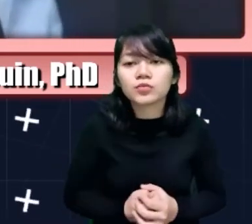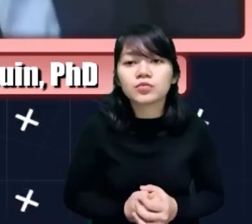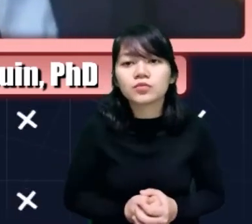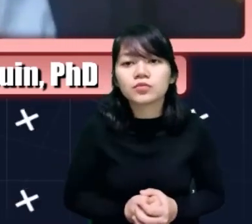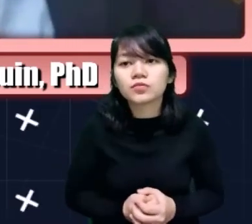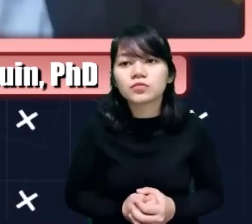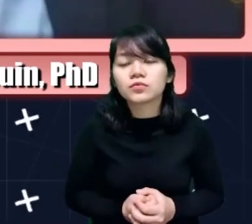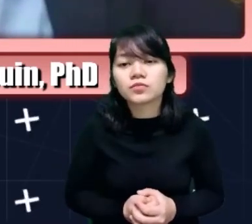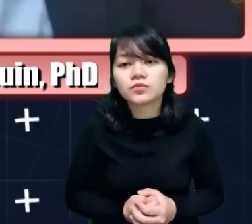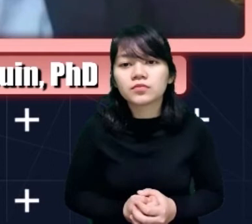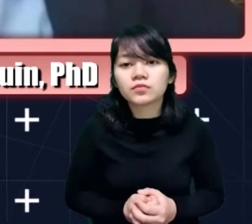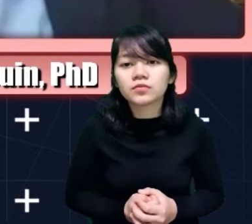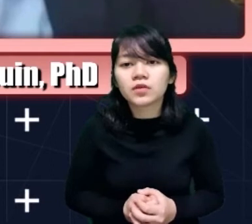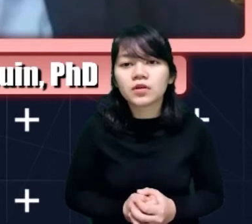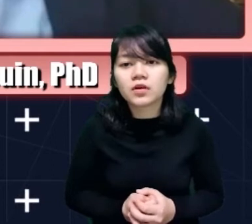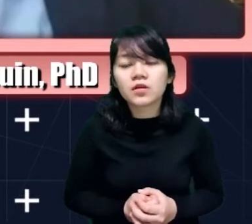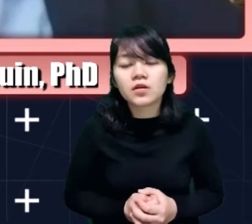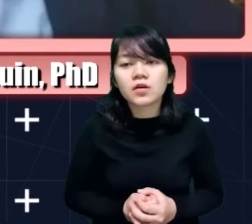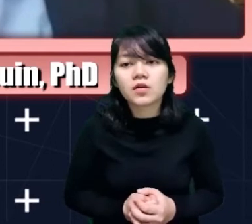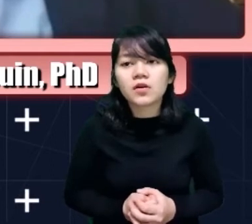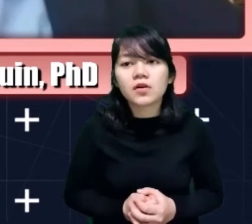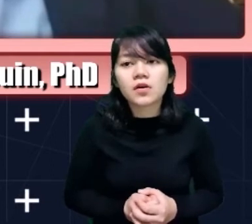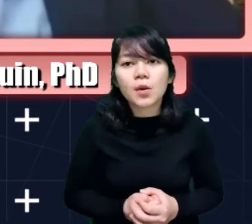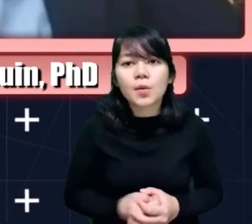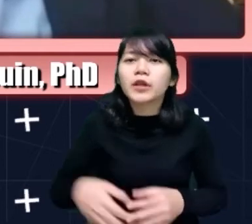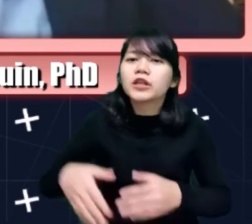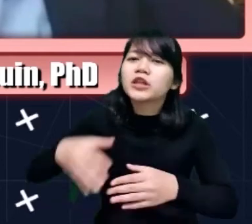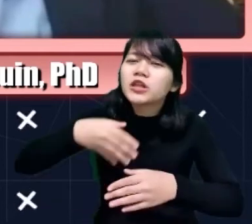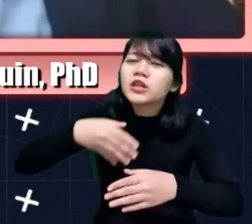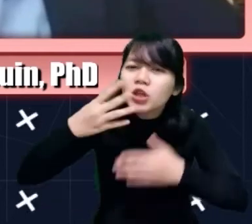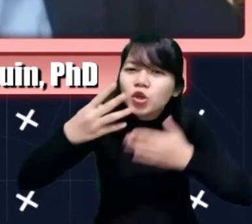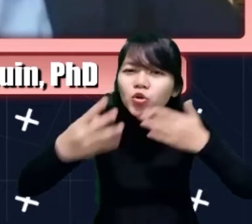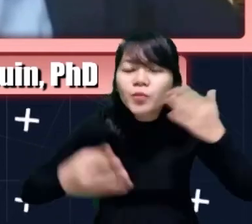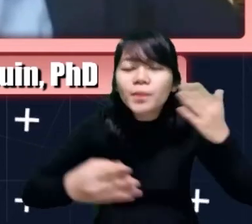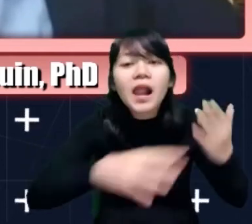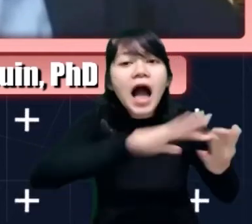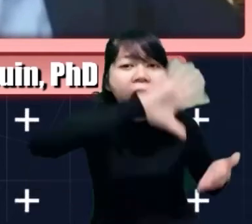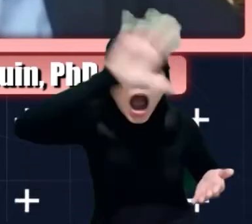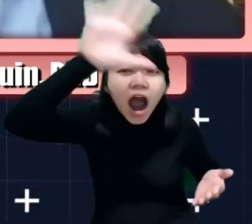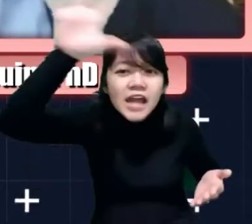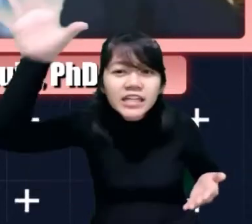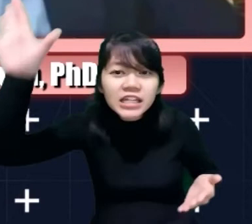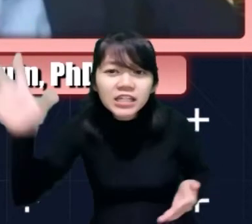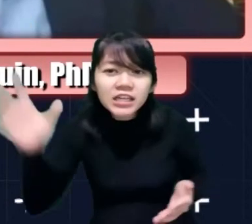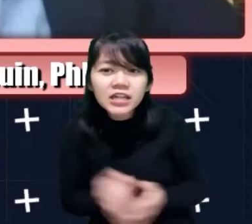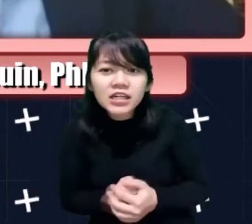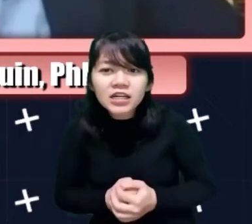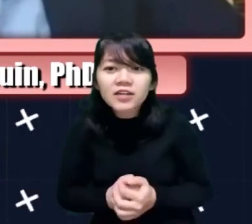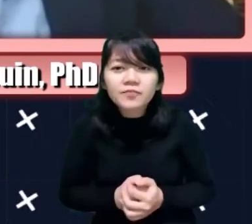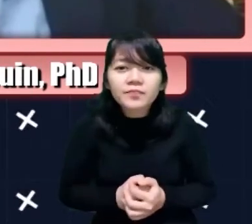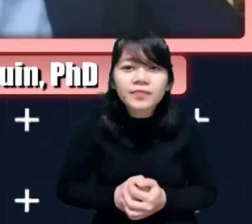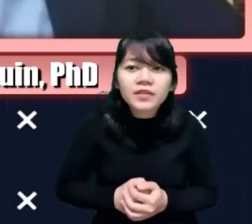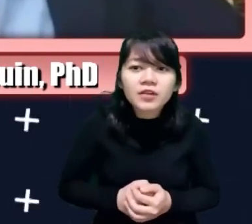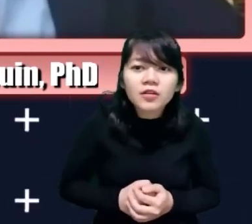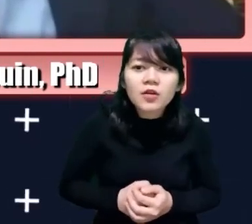ke-31. Lalu bertiuplah angin yang dari Tuhan asalnya, dibawanyalah burung-burung puyuh dari sebelah laut.